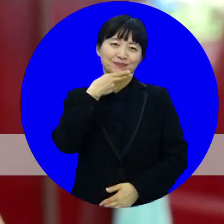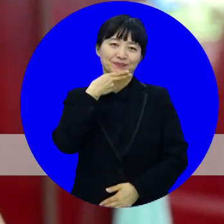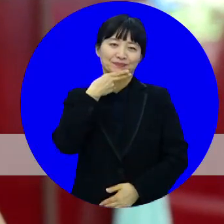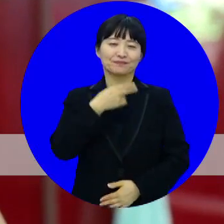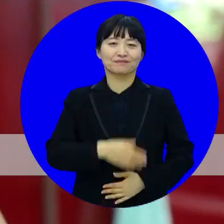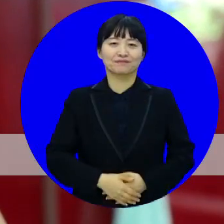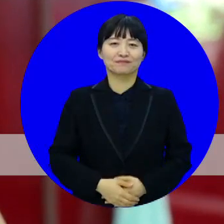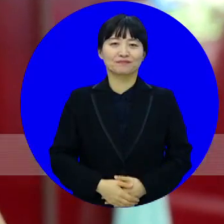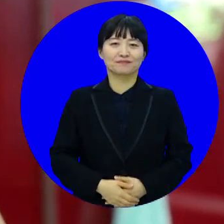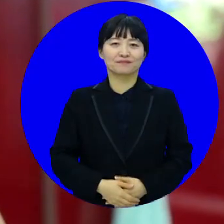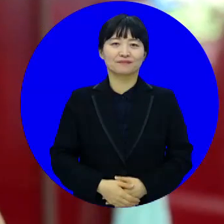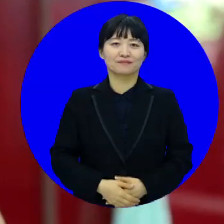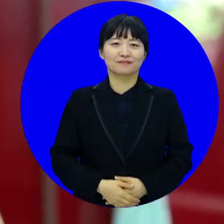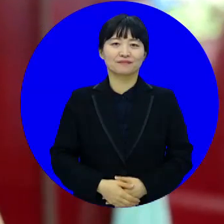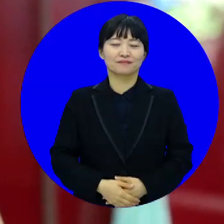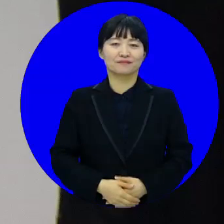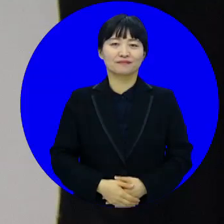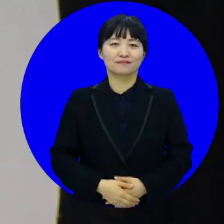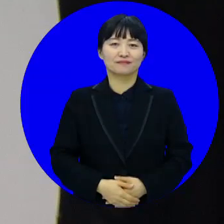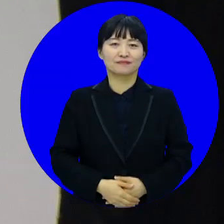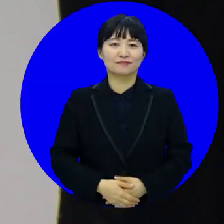않고 그렇더라고요.